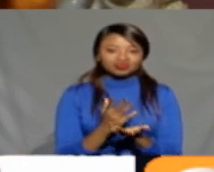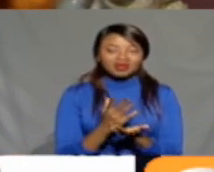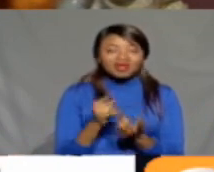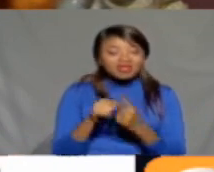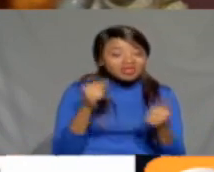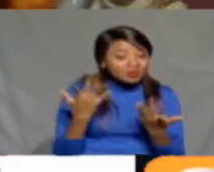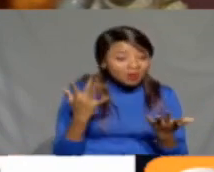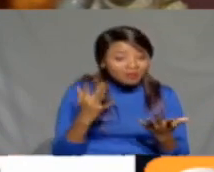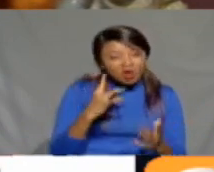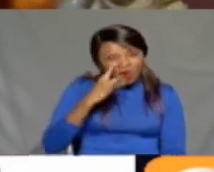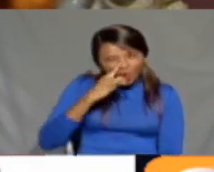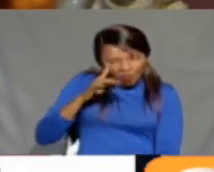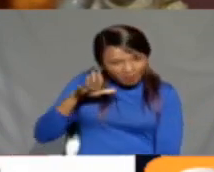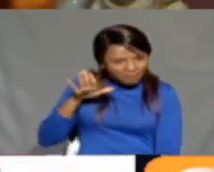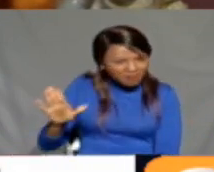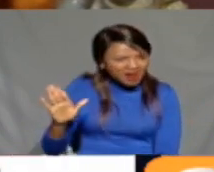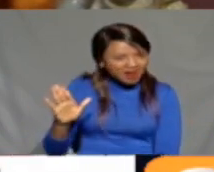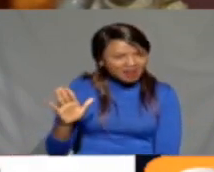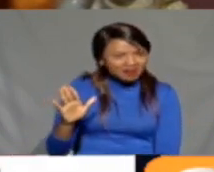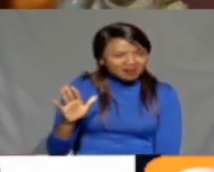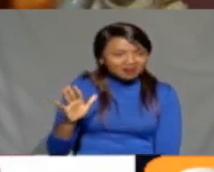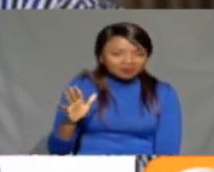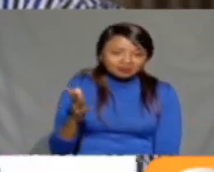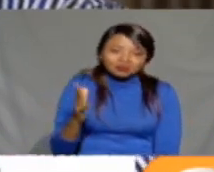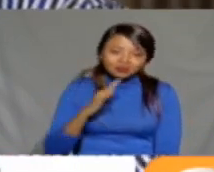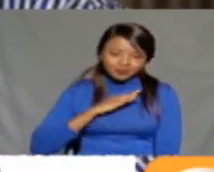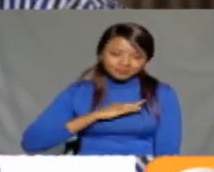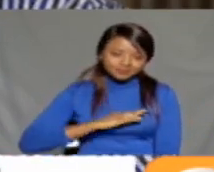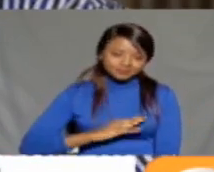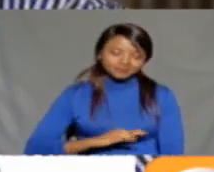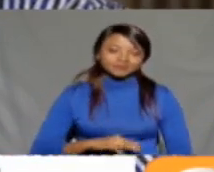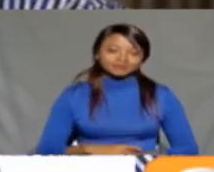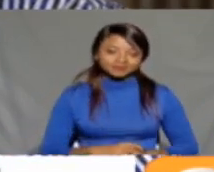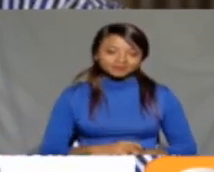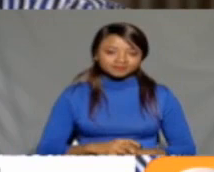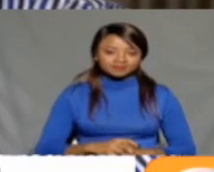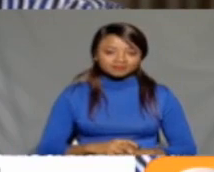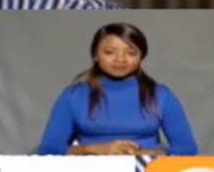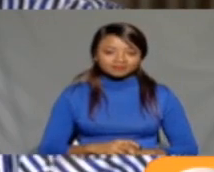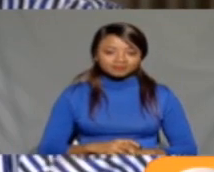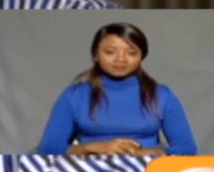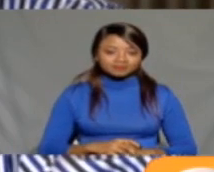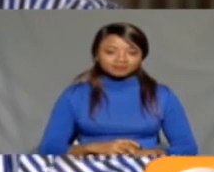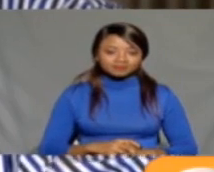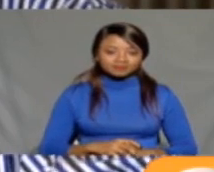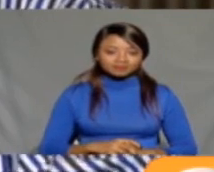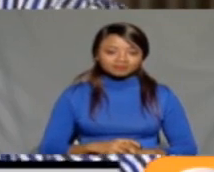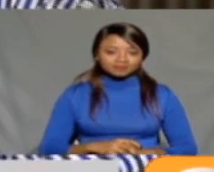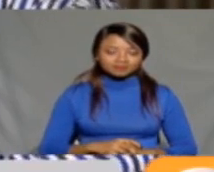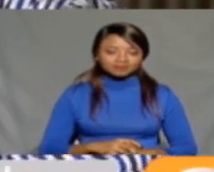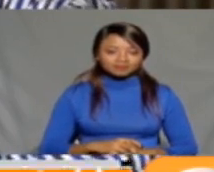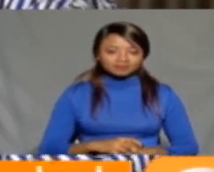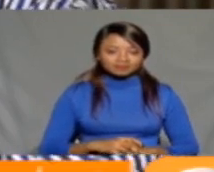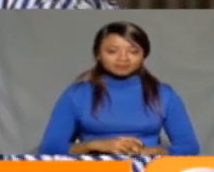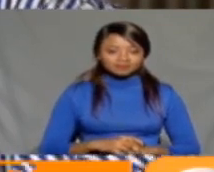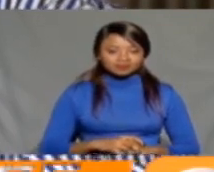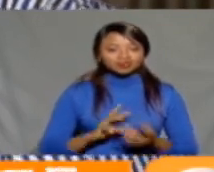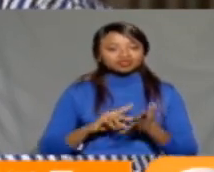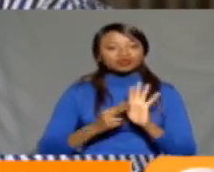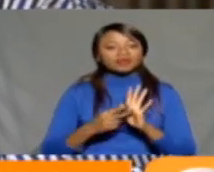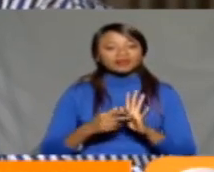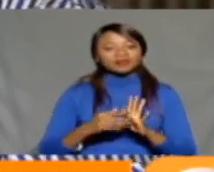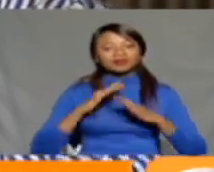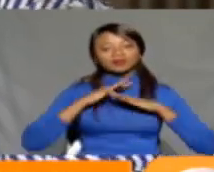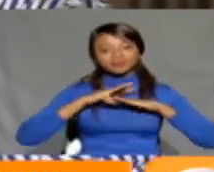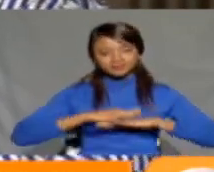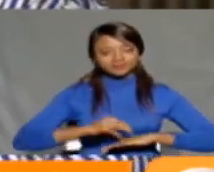home, which is also nice. But we had 60 days to be sad about. Big relief,